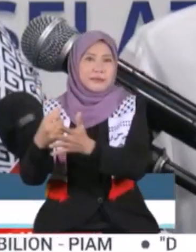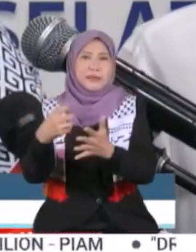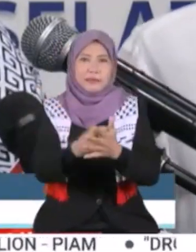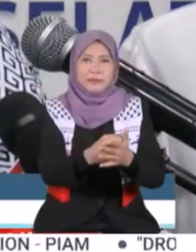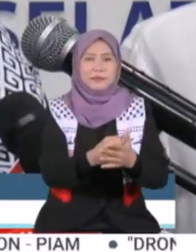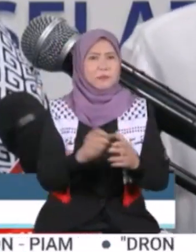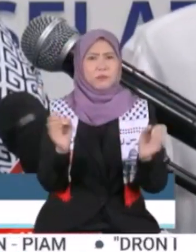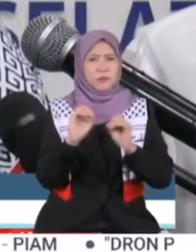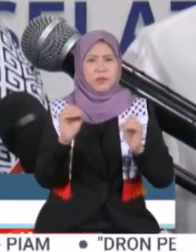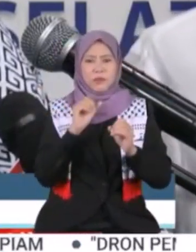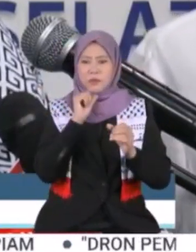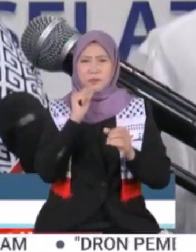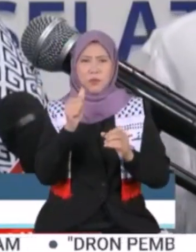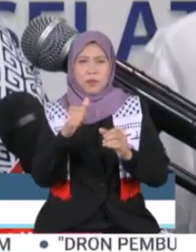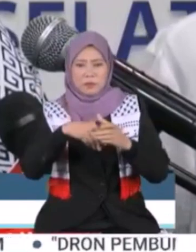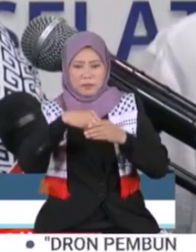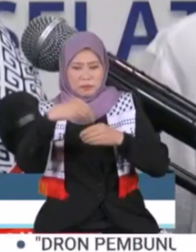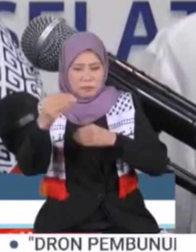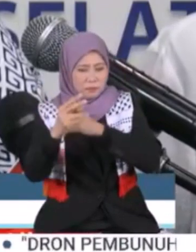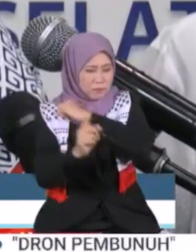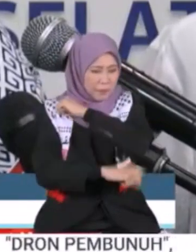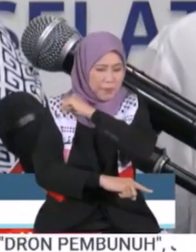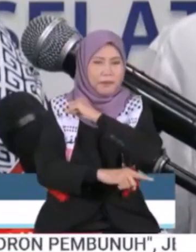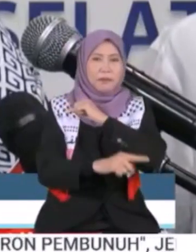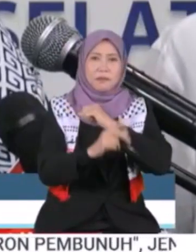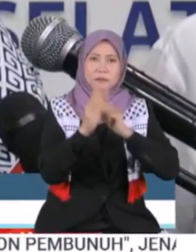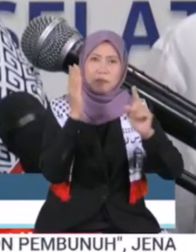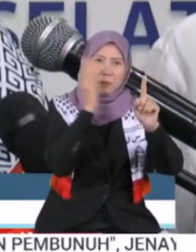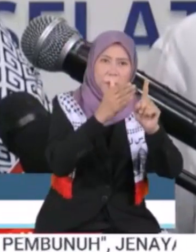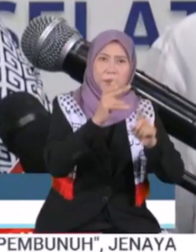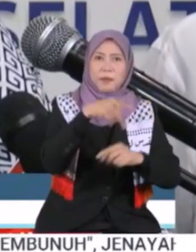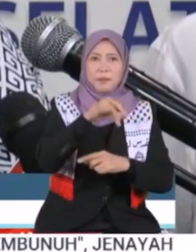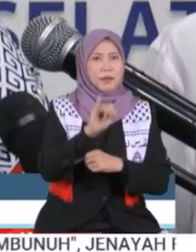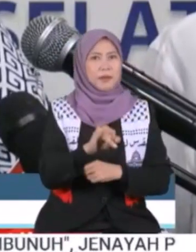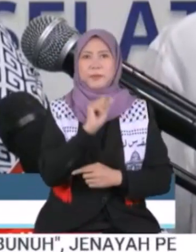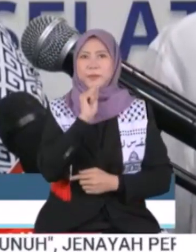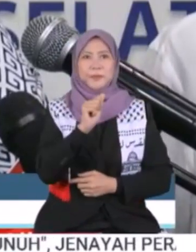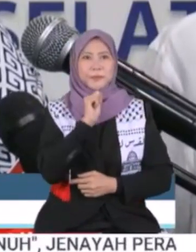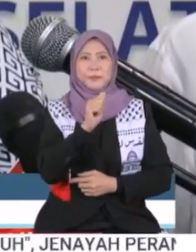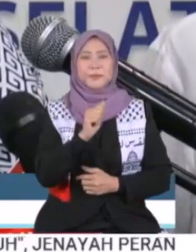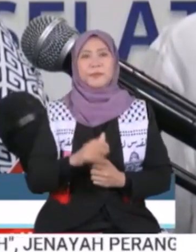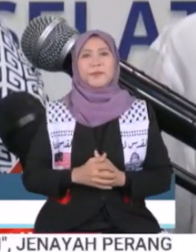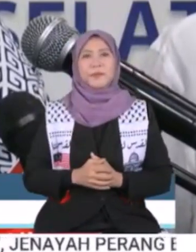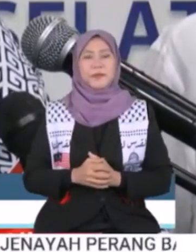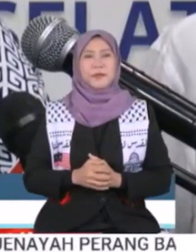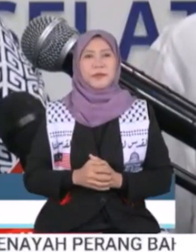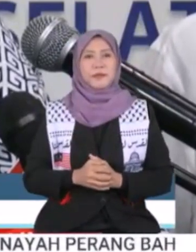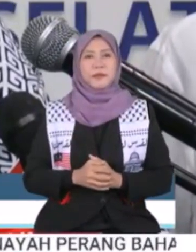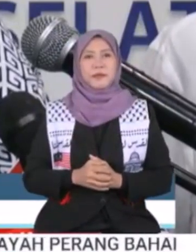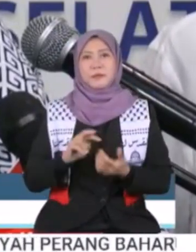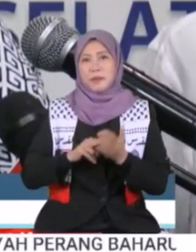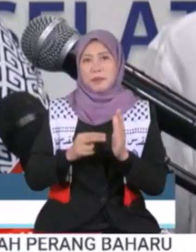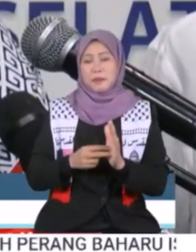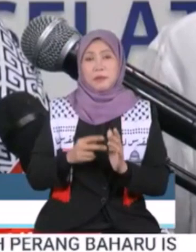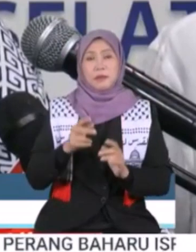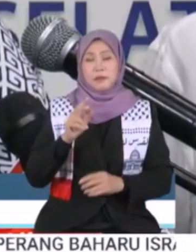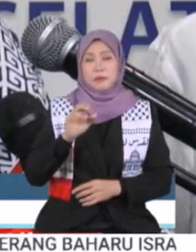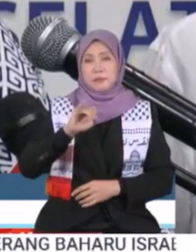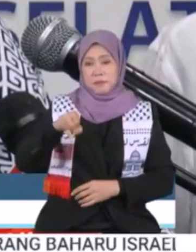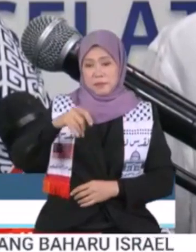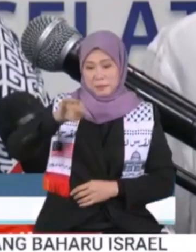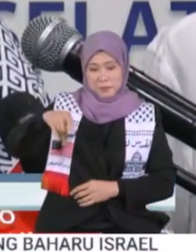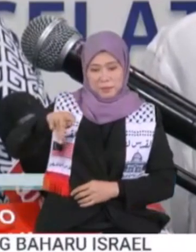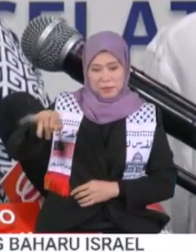Tak ada KPI keluar saman. Itu saya nak tegaskan. Tak ada KPI daripada Kementerian Pengangkutan